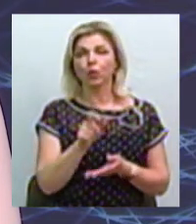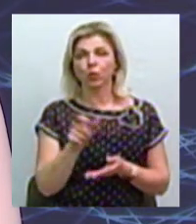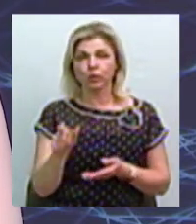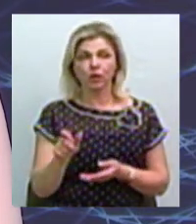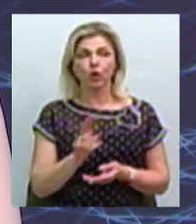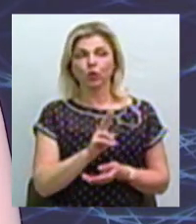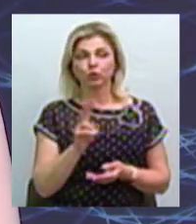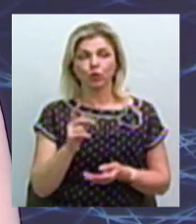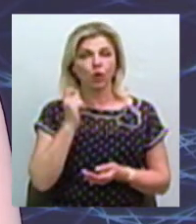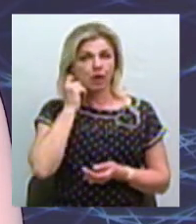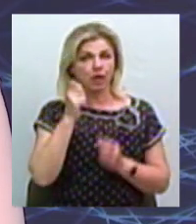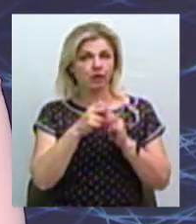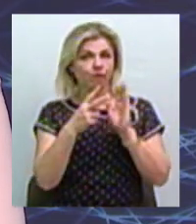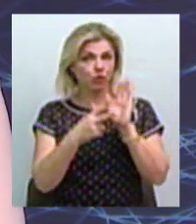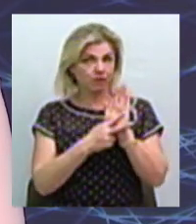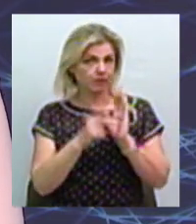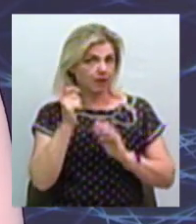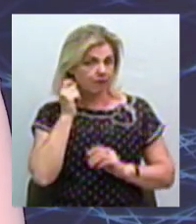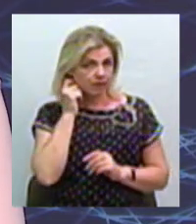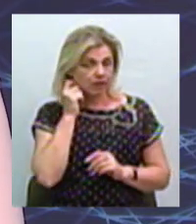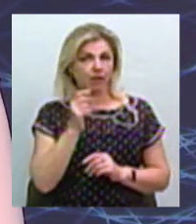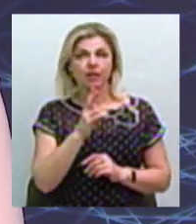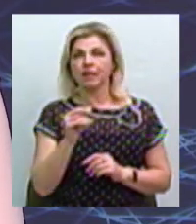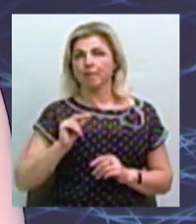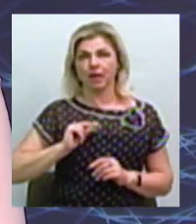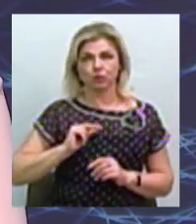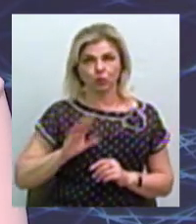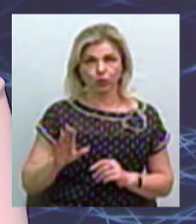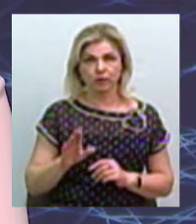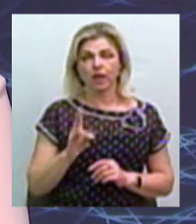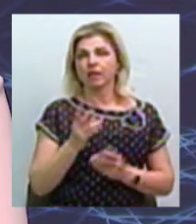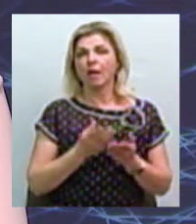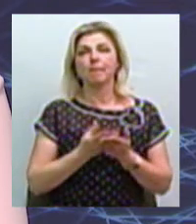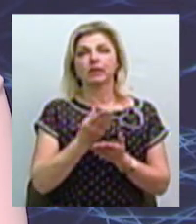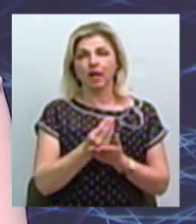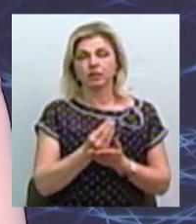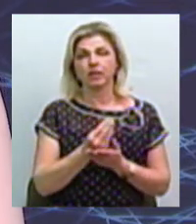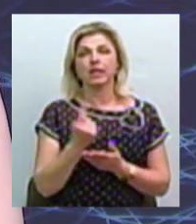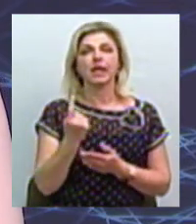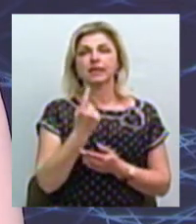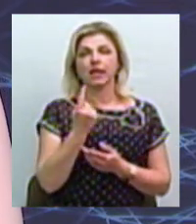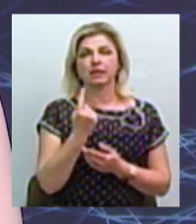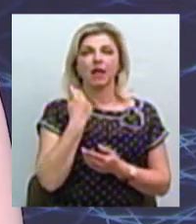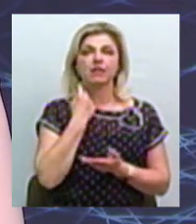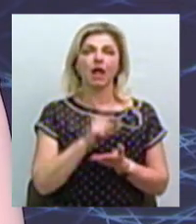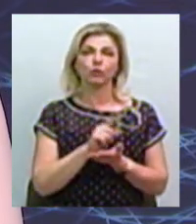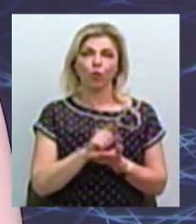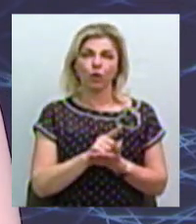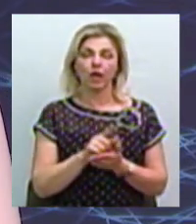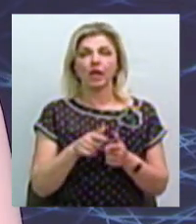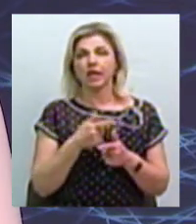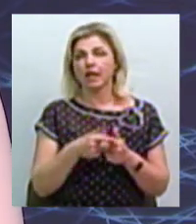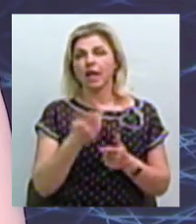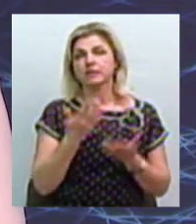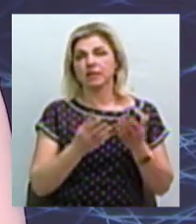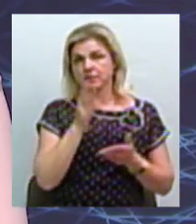які досягли 18-річного віку, не працюють, не сплачують єдиний соціальний внесок. Або навіть якщо